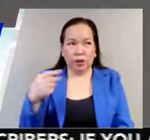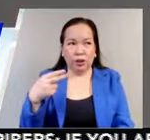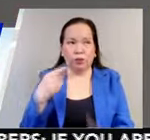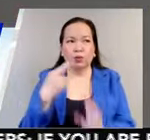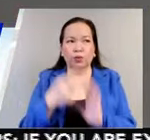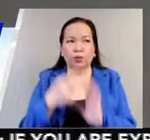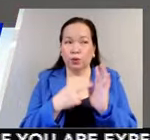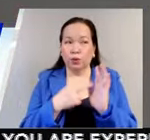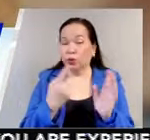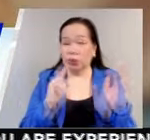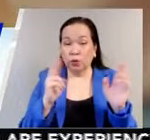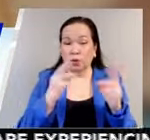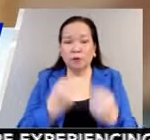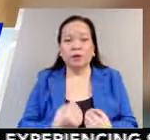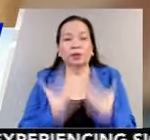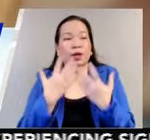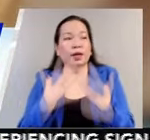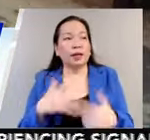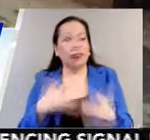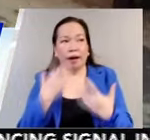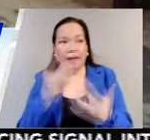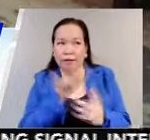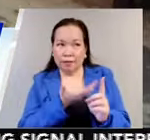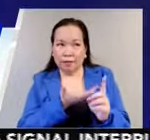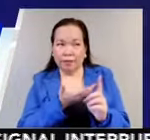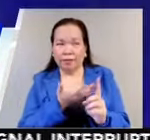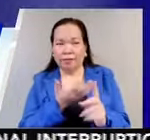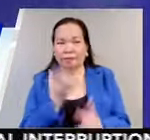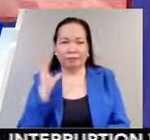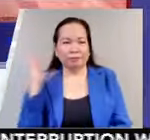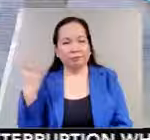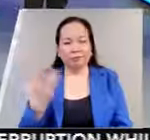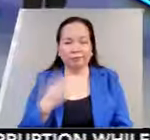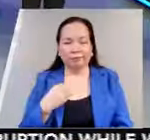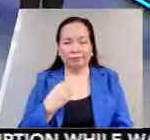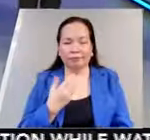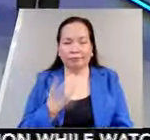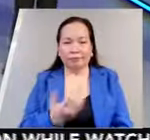sa buhay ng beauty queen, ng drag queen.